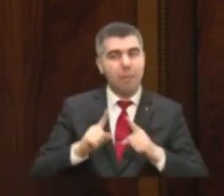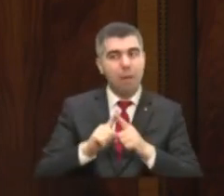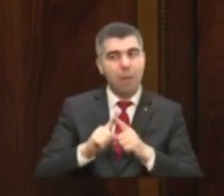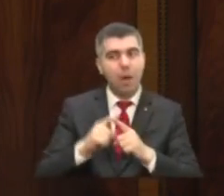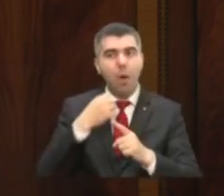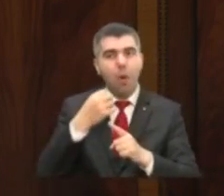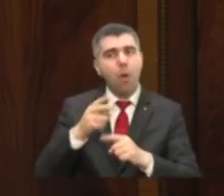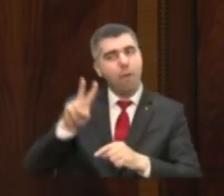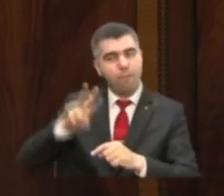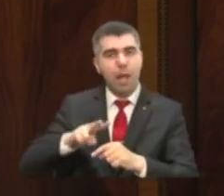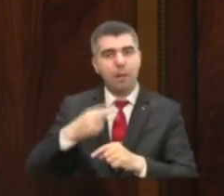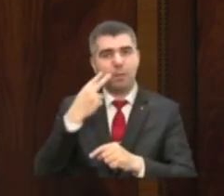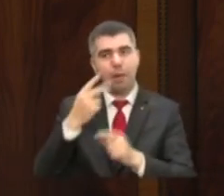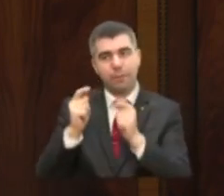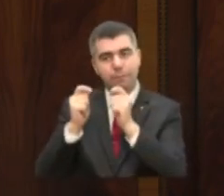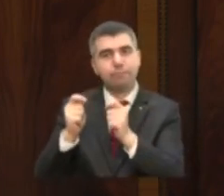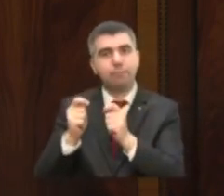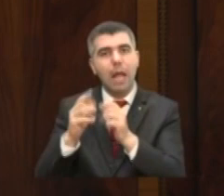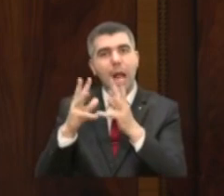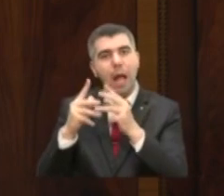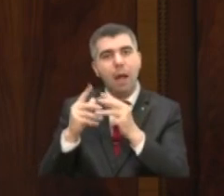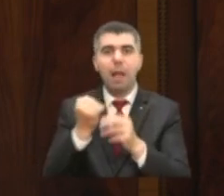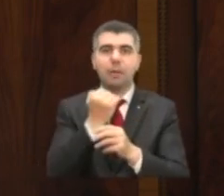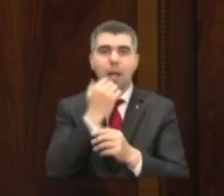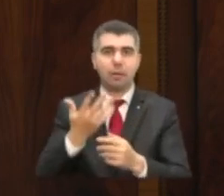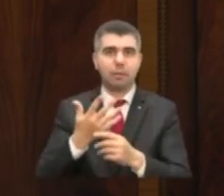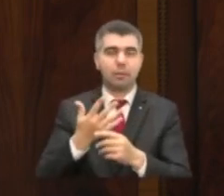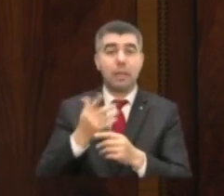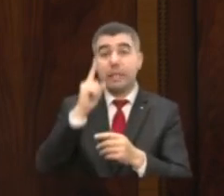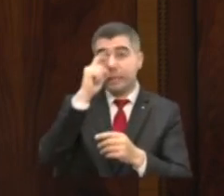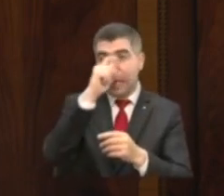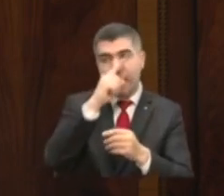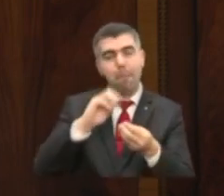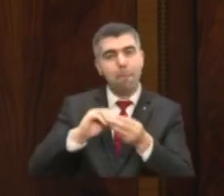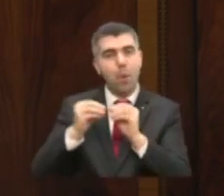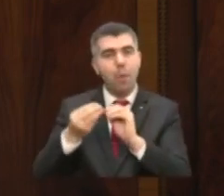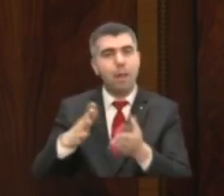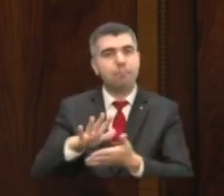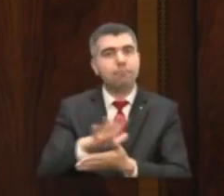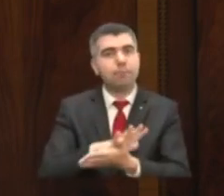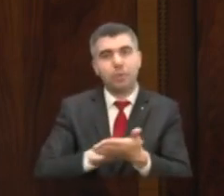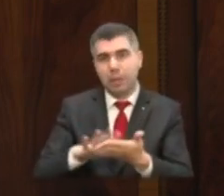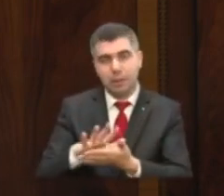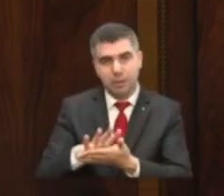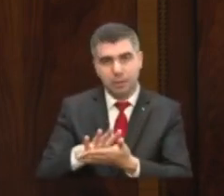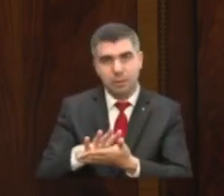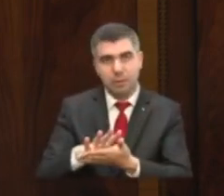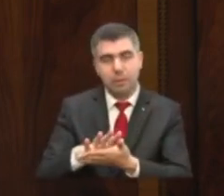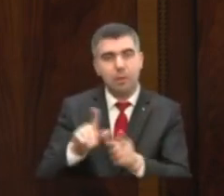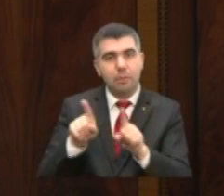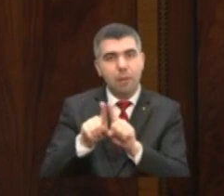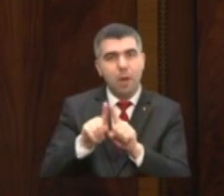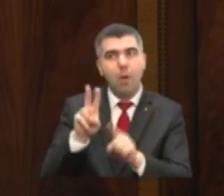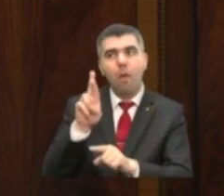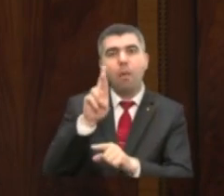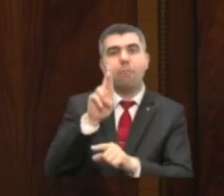مغلوطة. خطورة الأوضاع سيد رئيس الحكومة كانت دافع قوي لتدخل جلالة